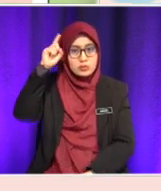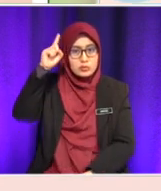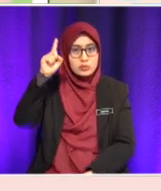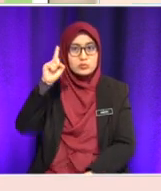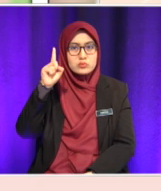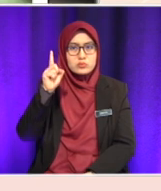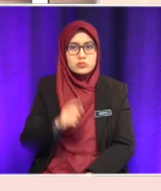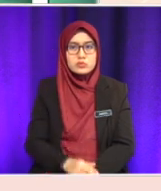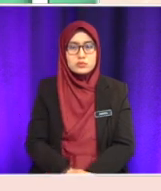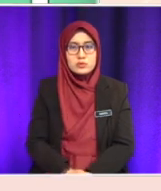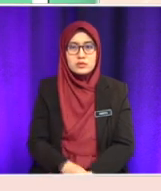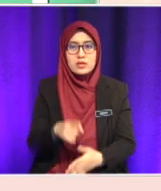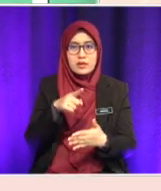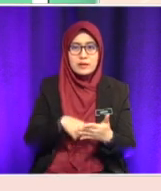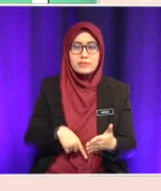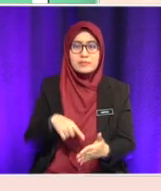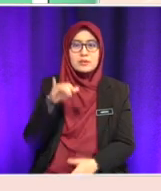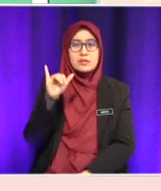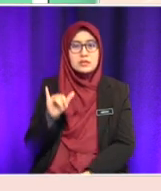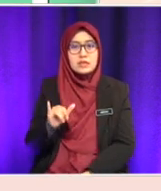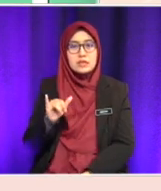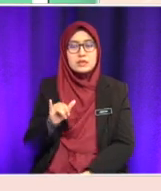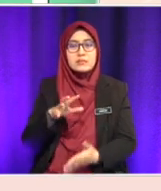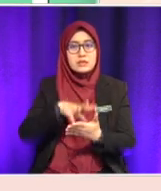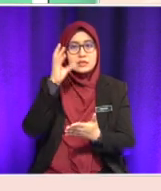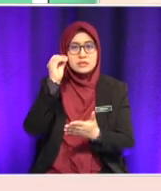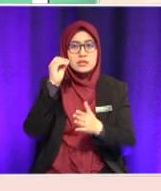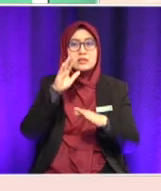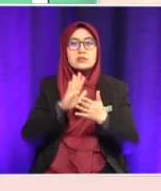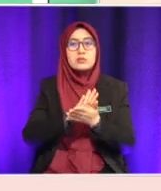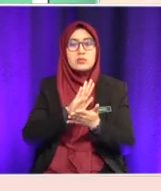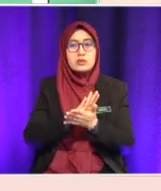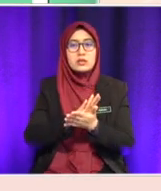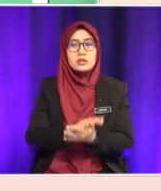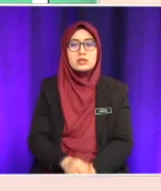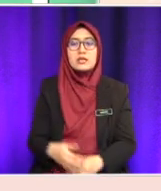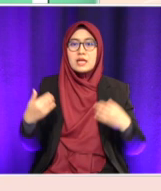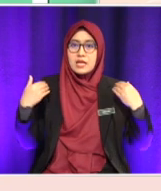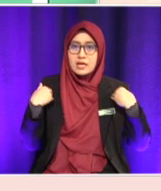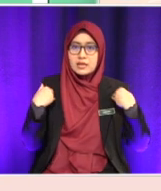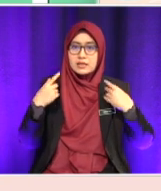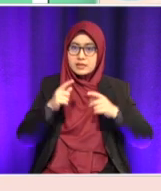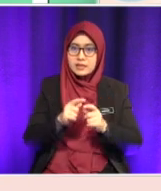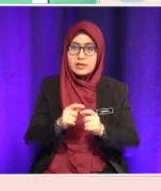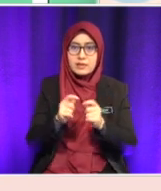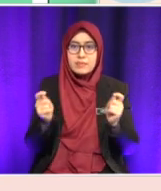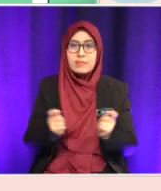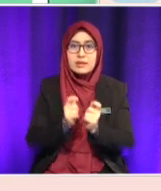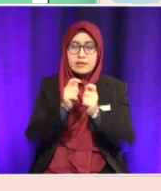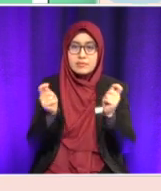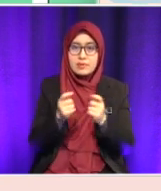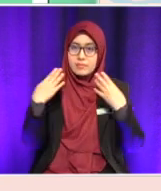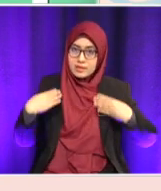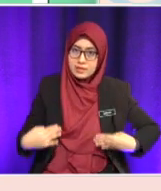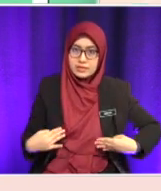sekolah terdapat bagian badan tertentu seperti mulut Dade kemaluan dan punggung yang tidak